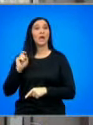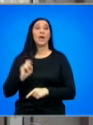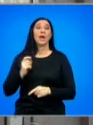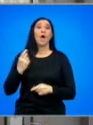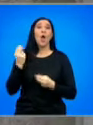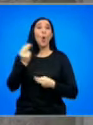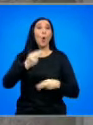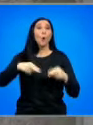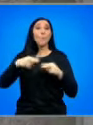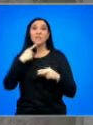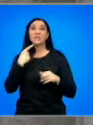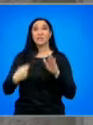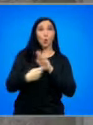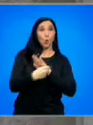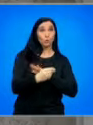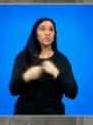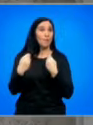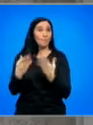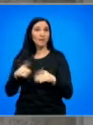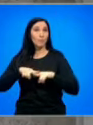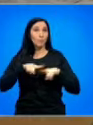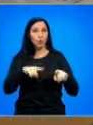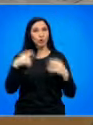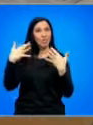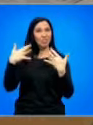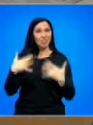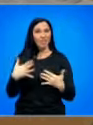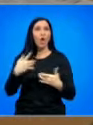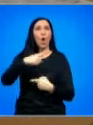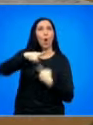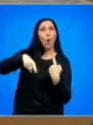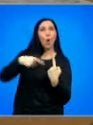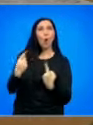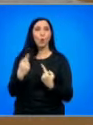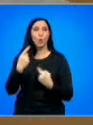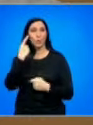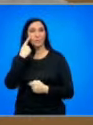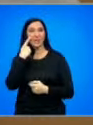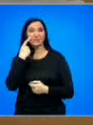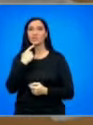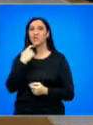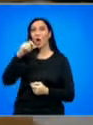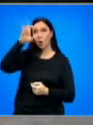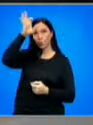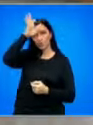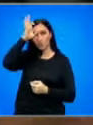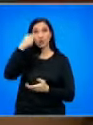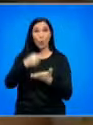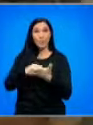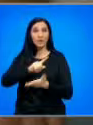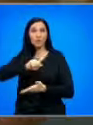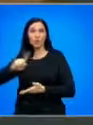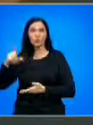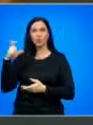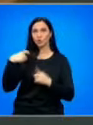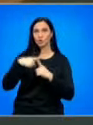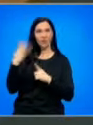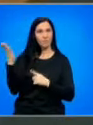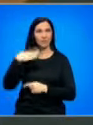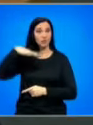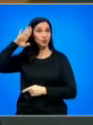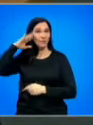прати на прокуратурата данни за корупция около сделката за тестовете за учениците, купени докато Стойчо Кацаров беше служебен здравен министър.